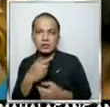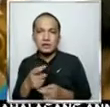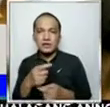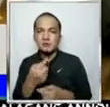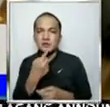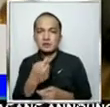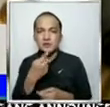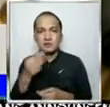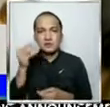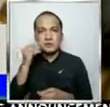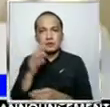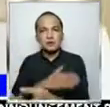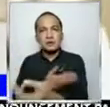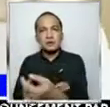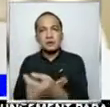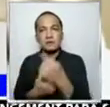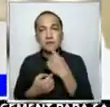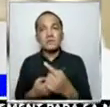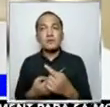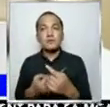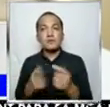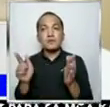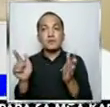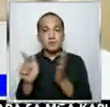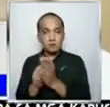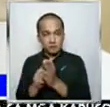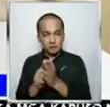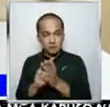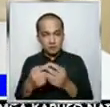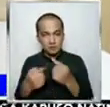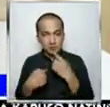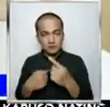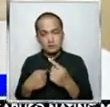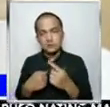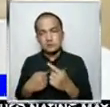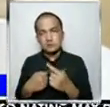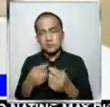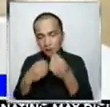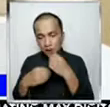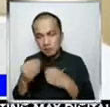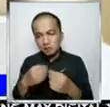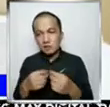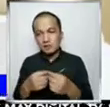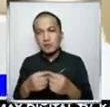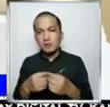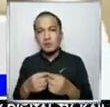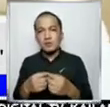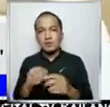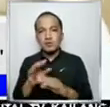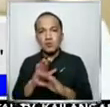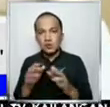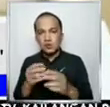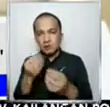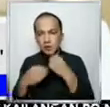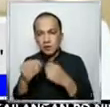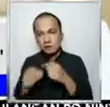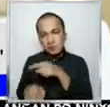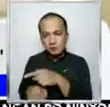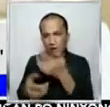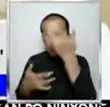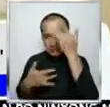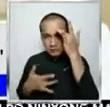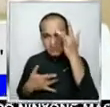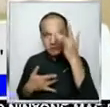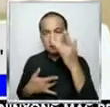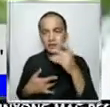anak. Lagi niya po ako pinagbabawalan ang matatamis sa pagkain. Kung ka mama kumain niya, magkakasakit ka.